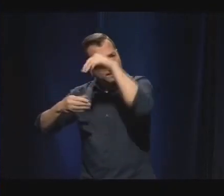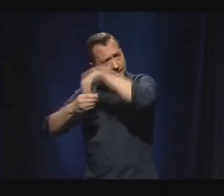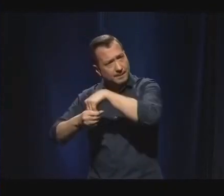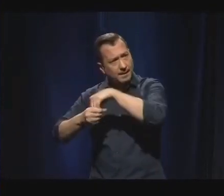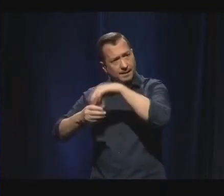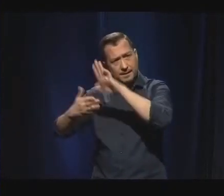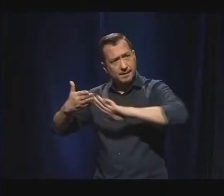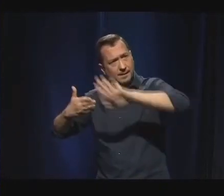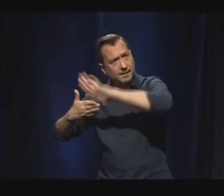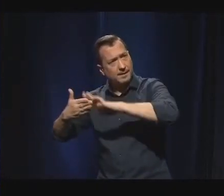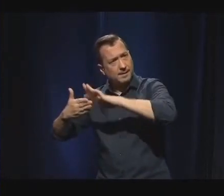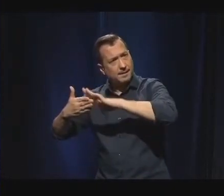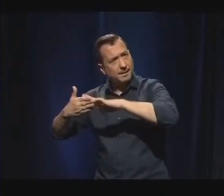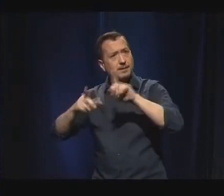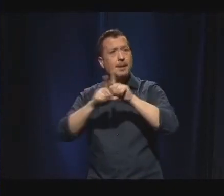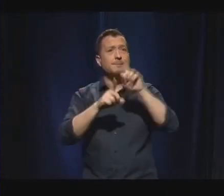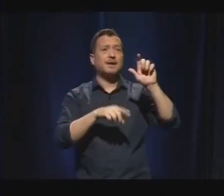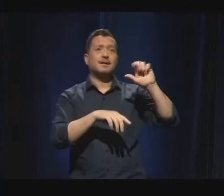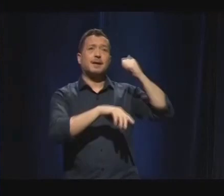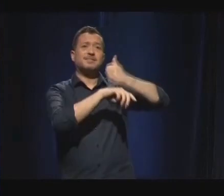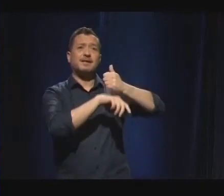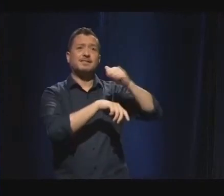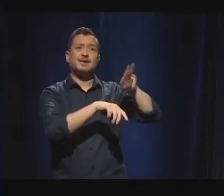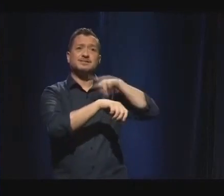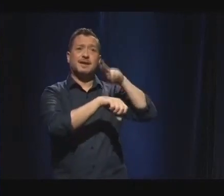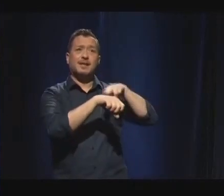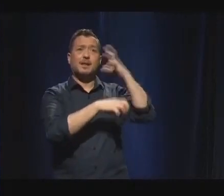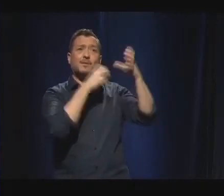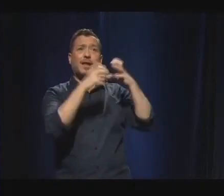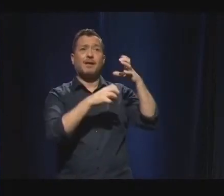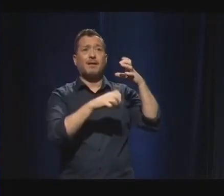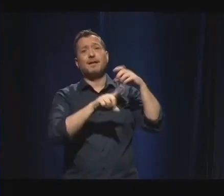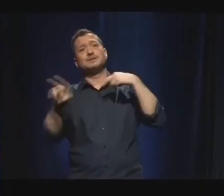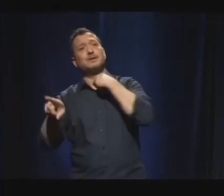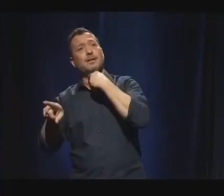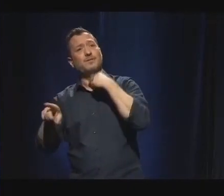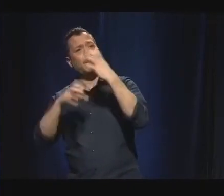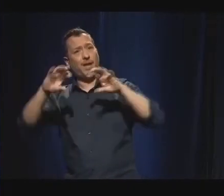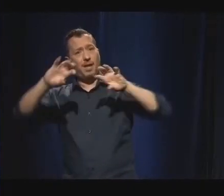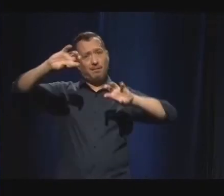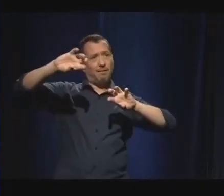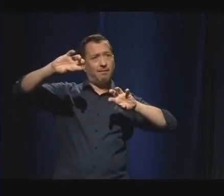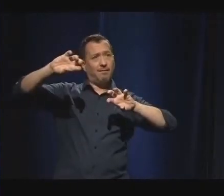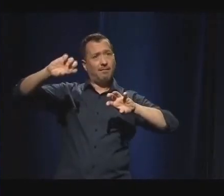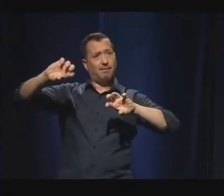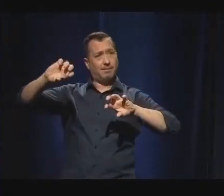dans la Capitale-Nationale. La Capitale-Nationale avait une couleur, Charlevoix en avait une autre. Pourquoi, là, vraiment,